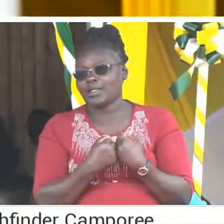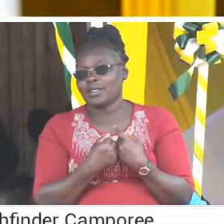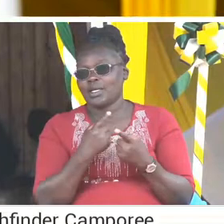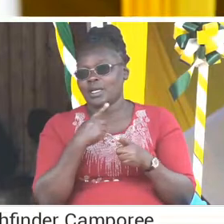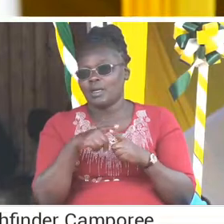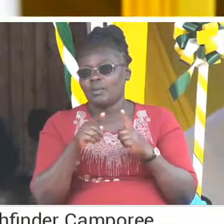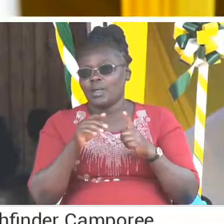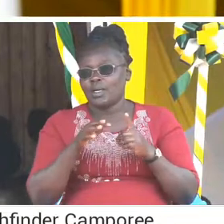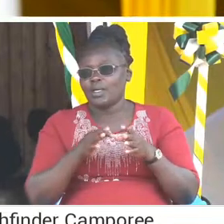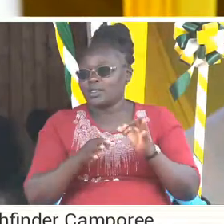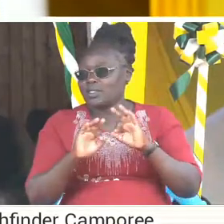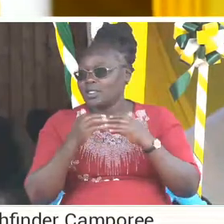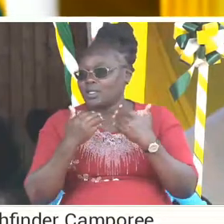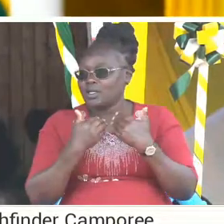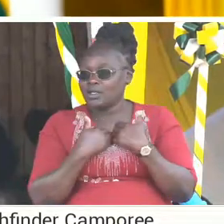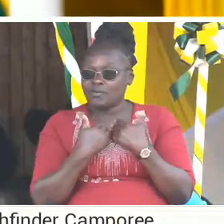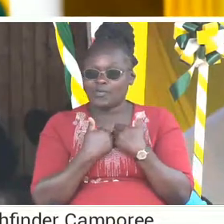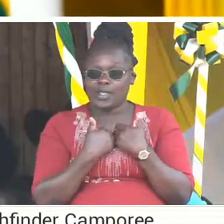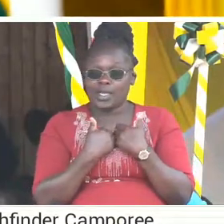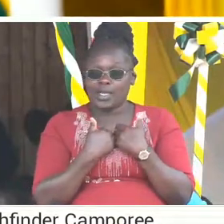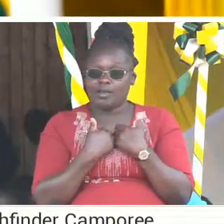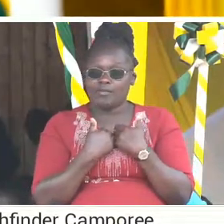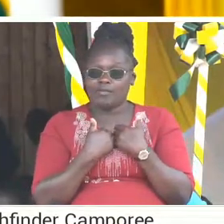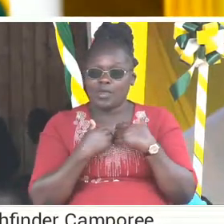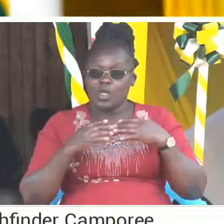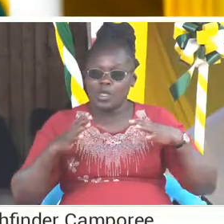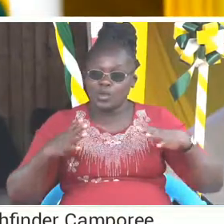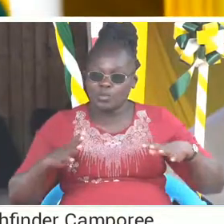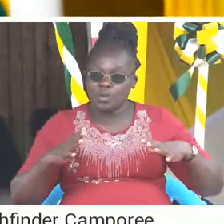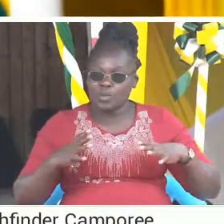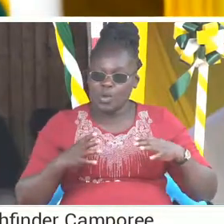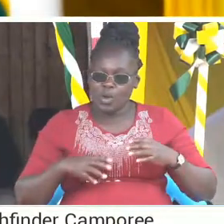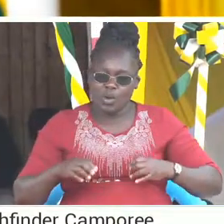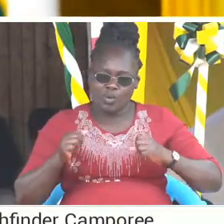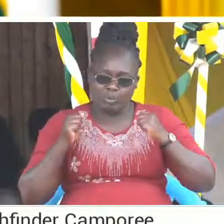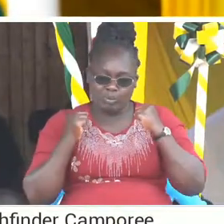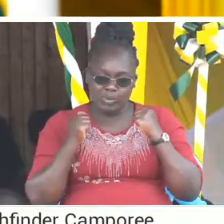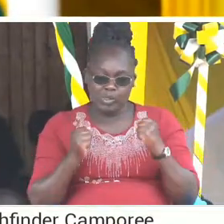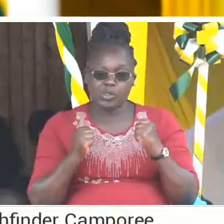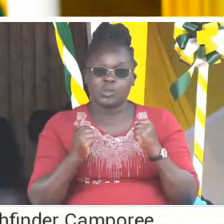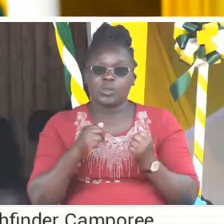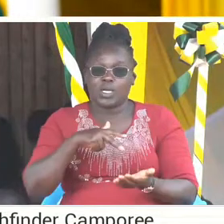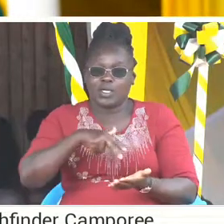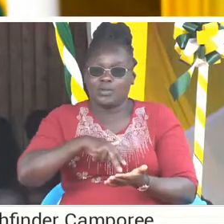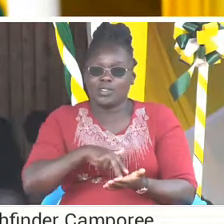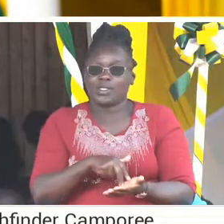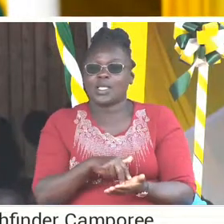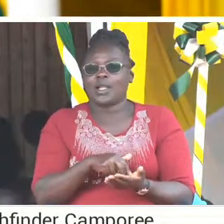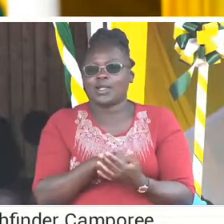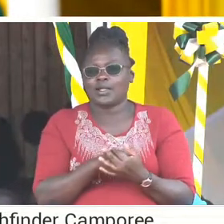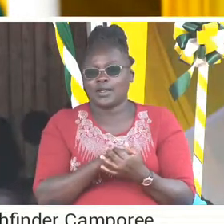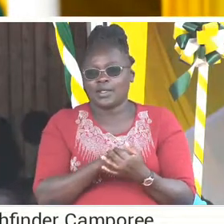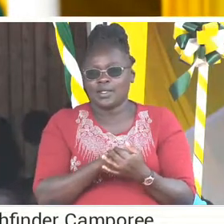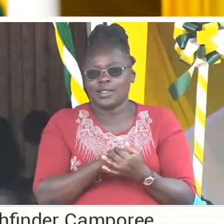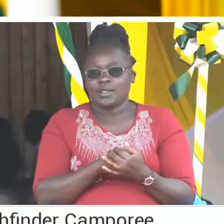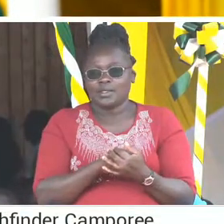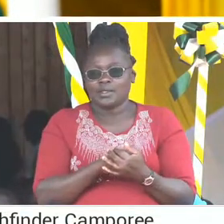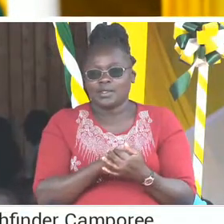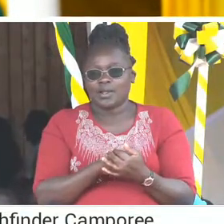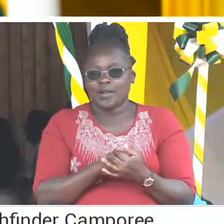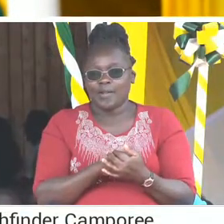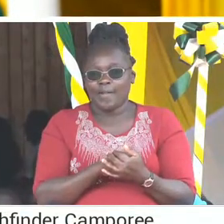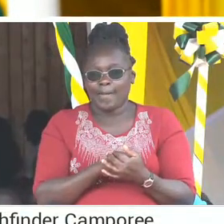watu ambao watasimama kwa imani yao, kanisa litasimama. Amen.